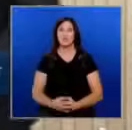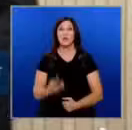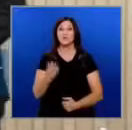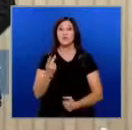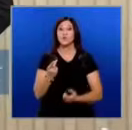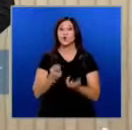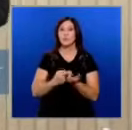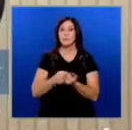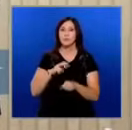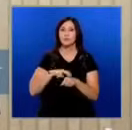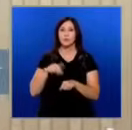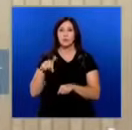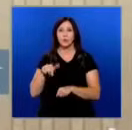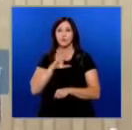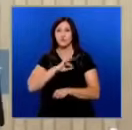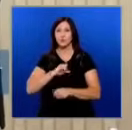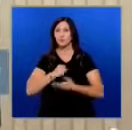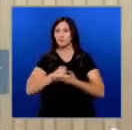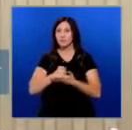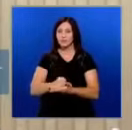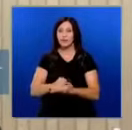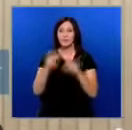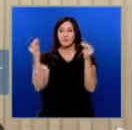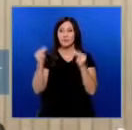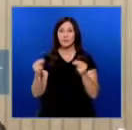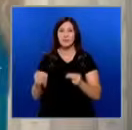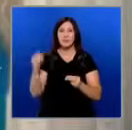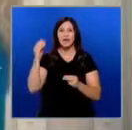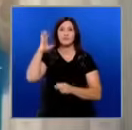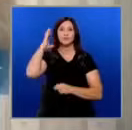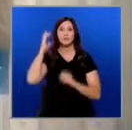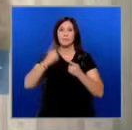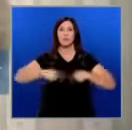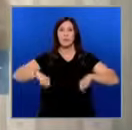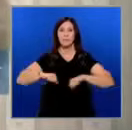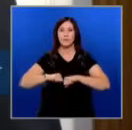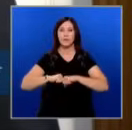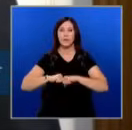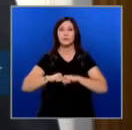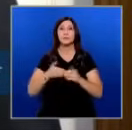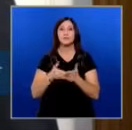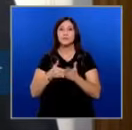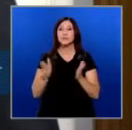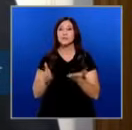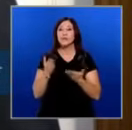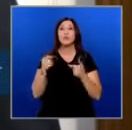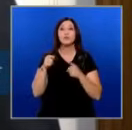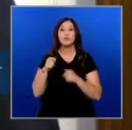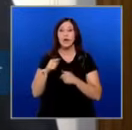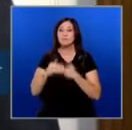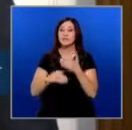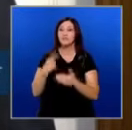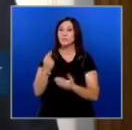За втори път Димитър Главчев получи мандат да състави служебен кабинет. За да стане това, следва на